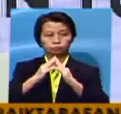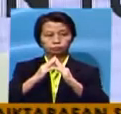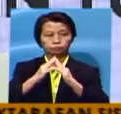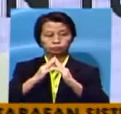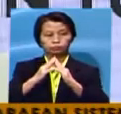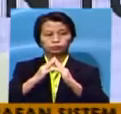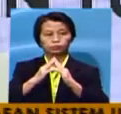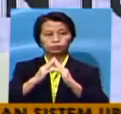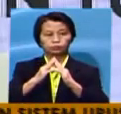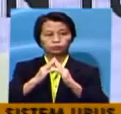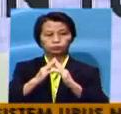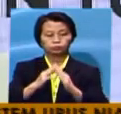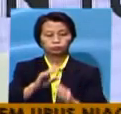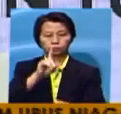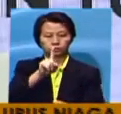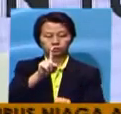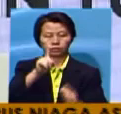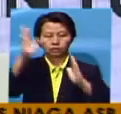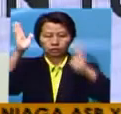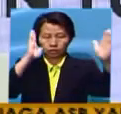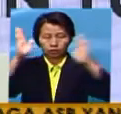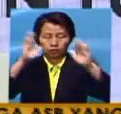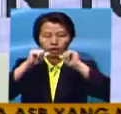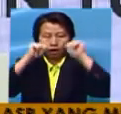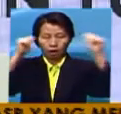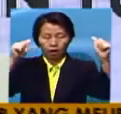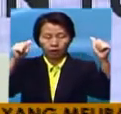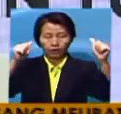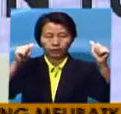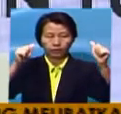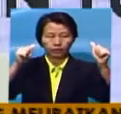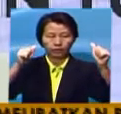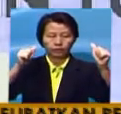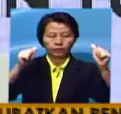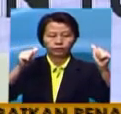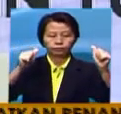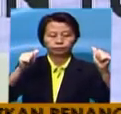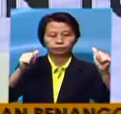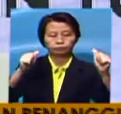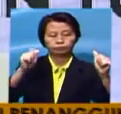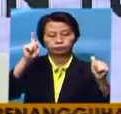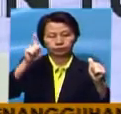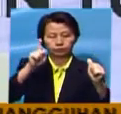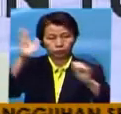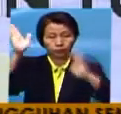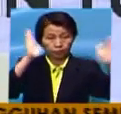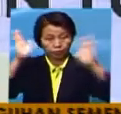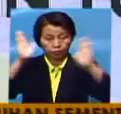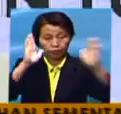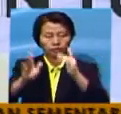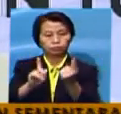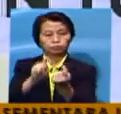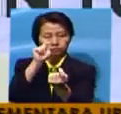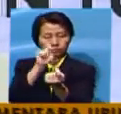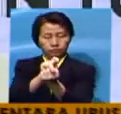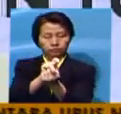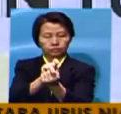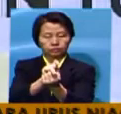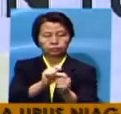Perumahan satu Malaysia awam 1 Malaysia selasih ini menepati